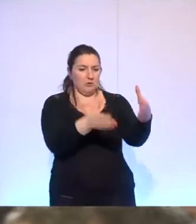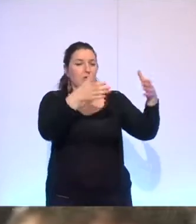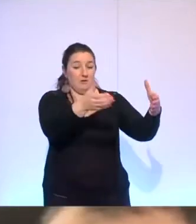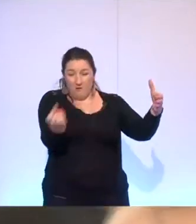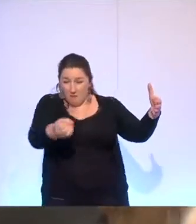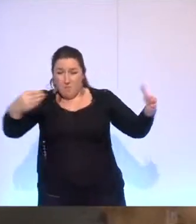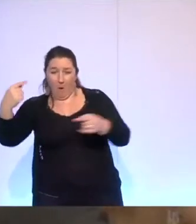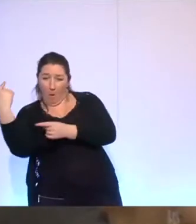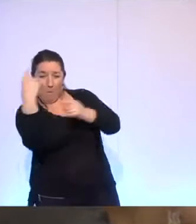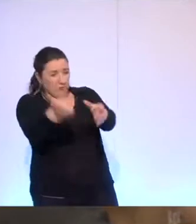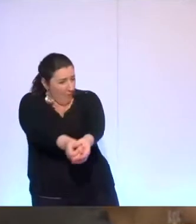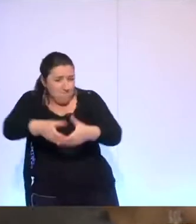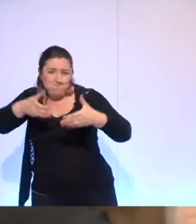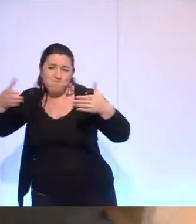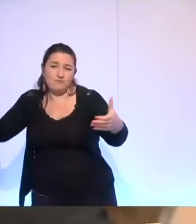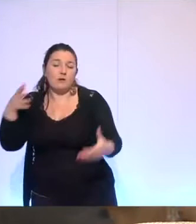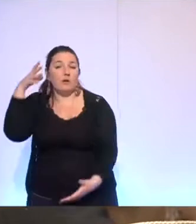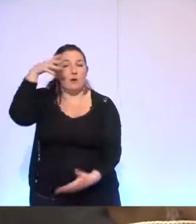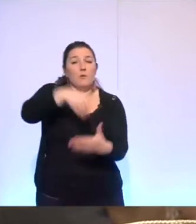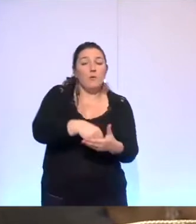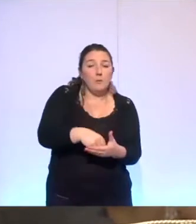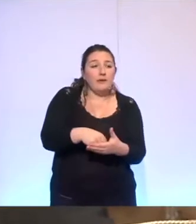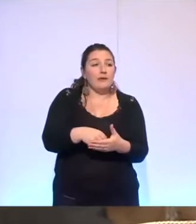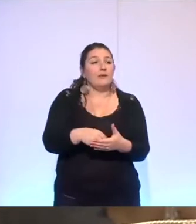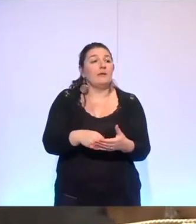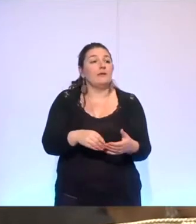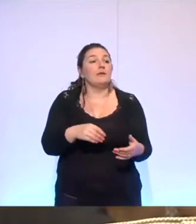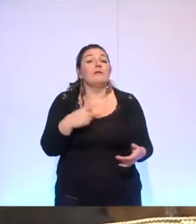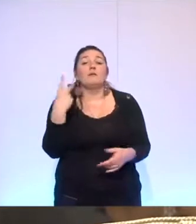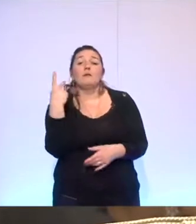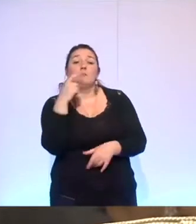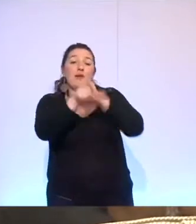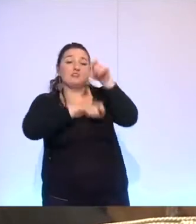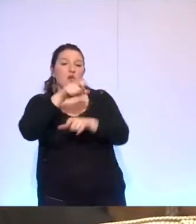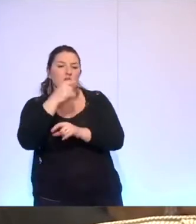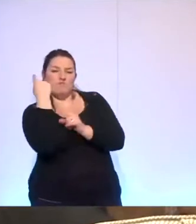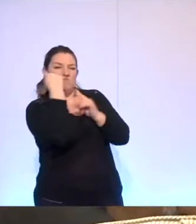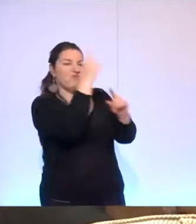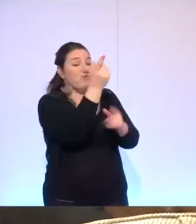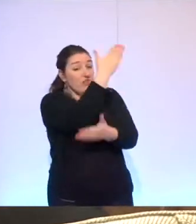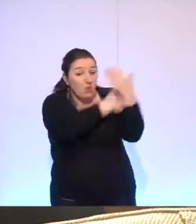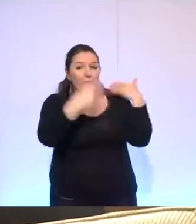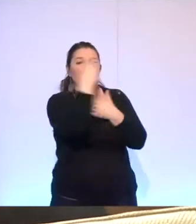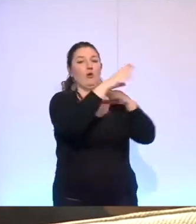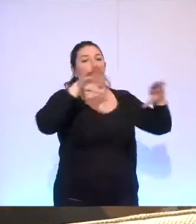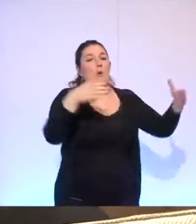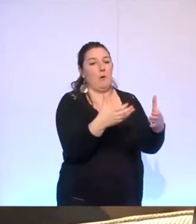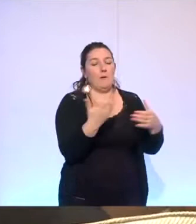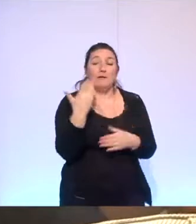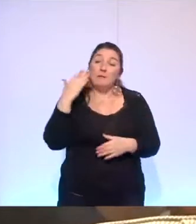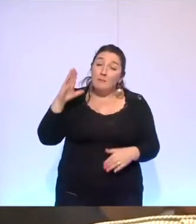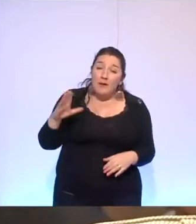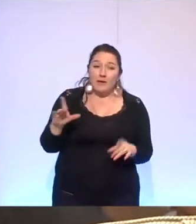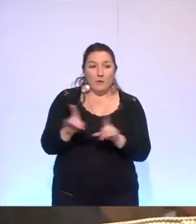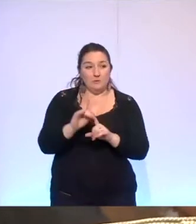et ceux qui auraient dû se situer, tout naturellement, dans votre propre camp. Mais enfin, ne faut-il pas aussi